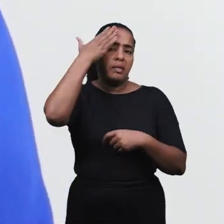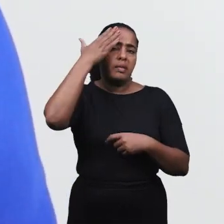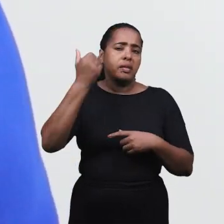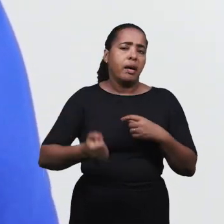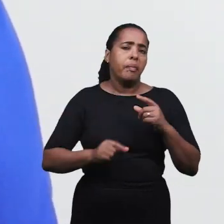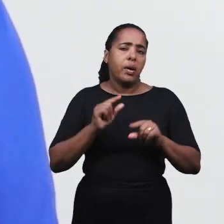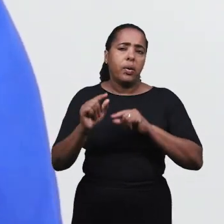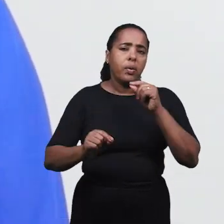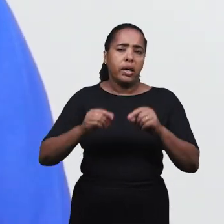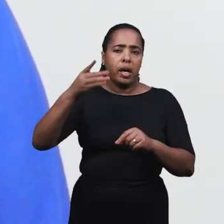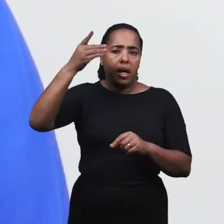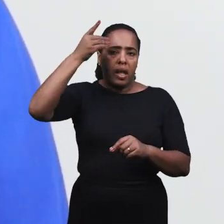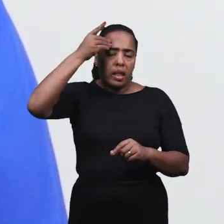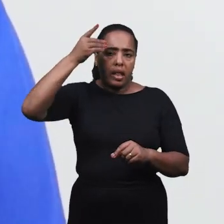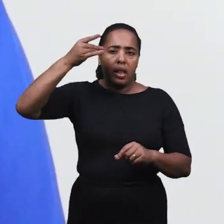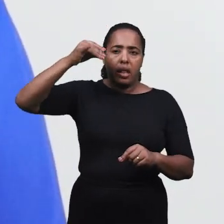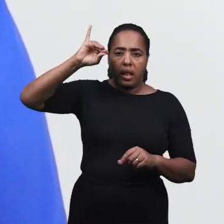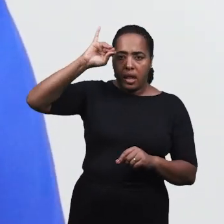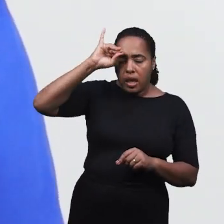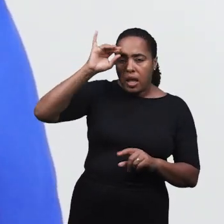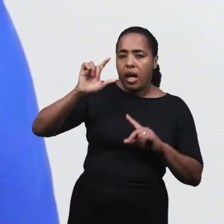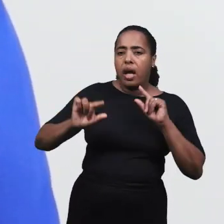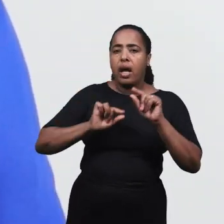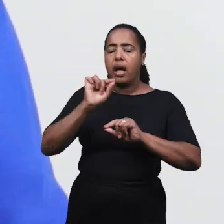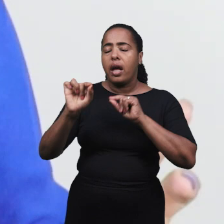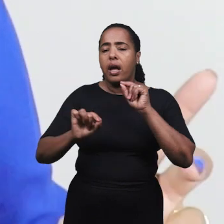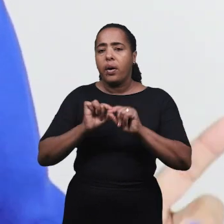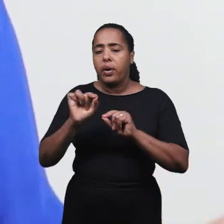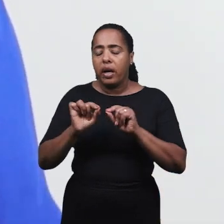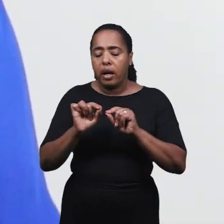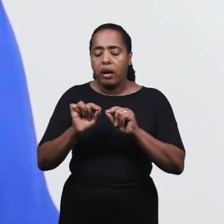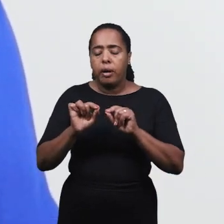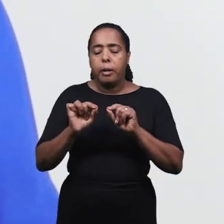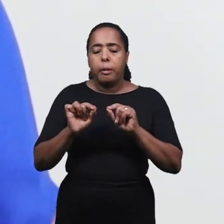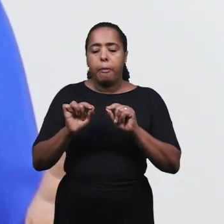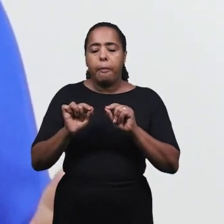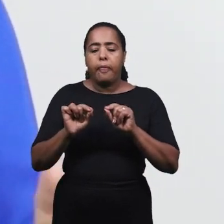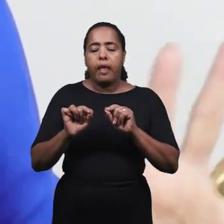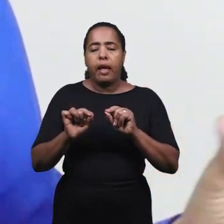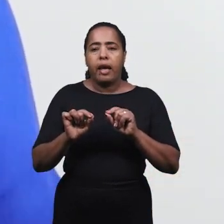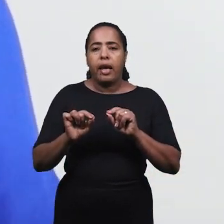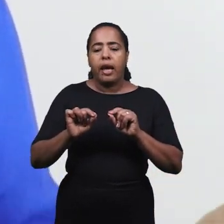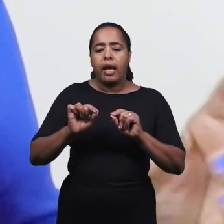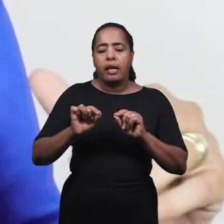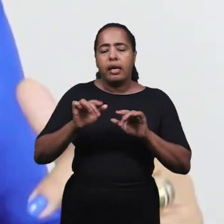nous avons besoin de savoir sur les déficiences? C'est que elles sont la condition